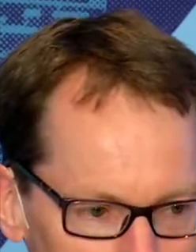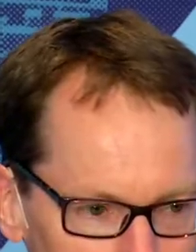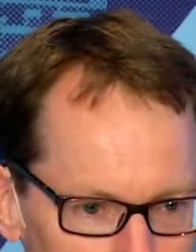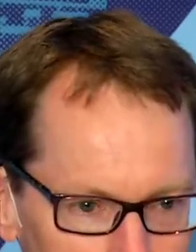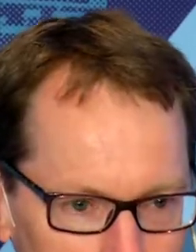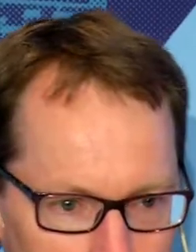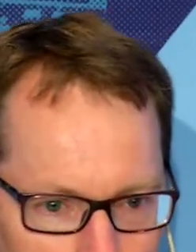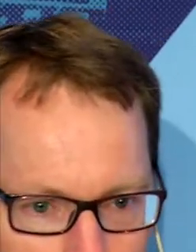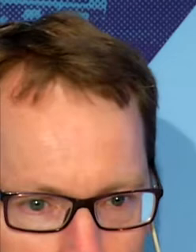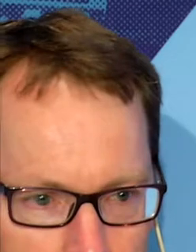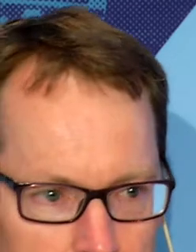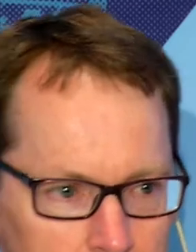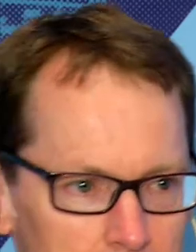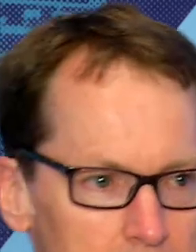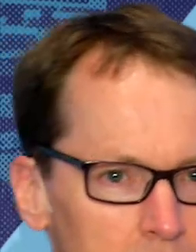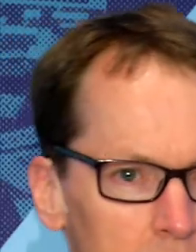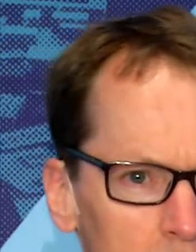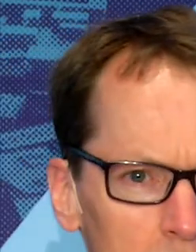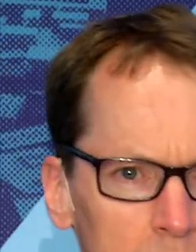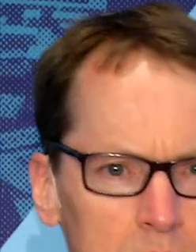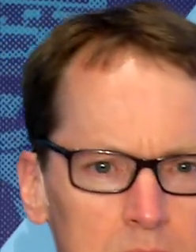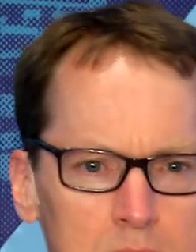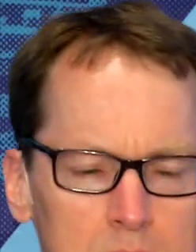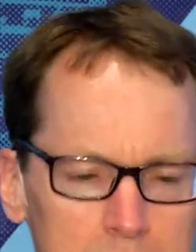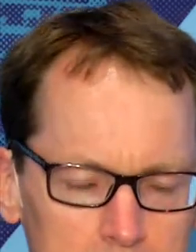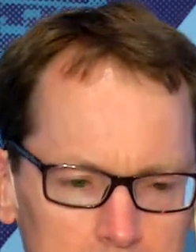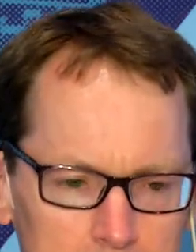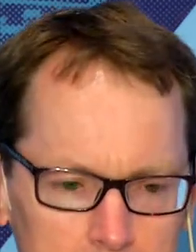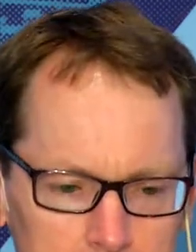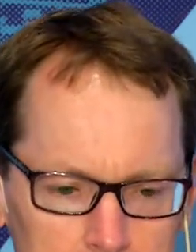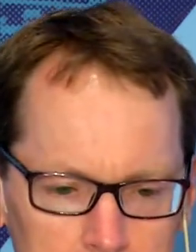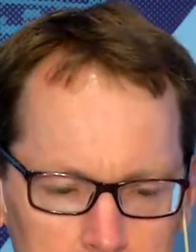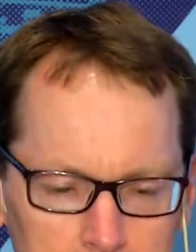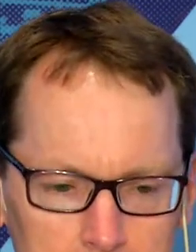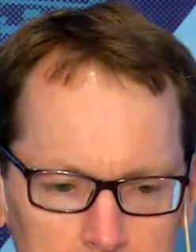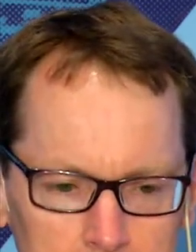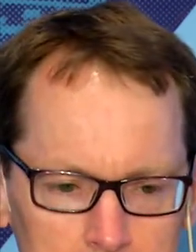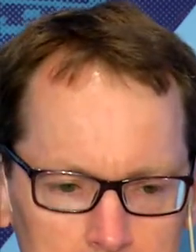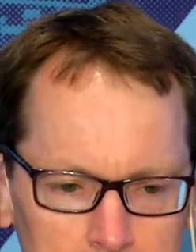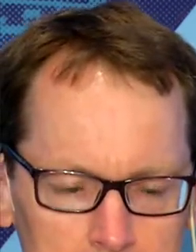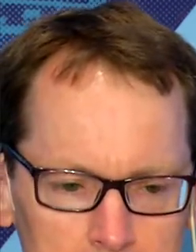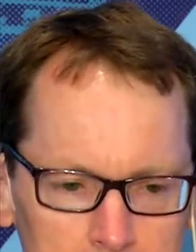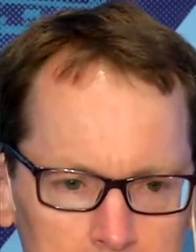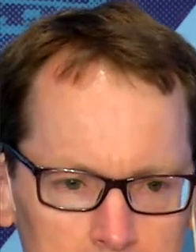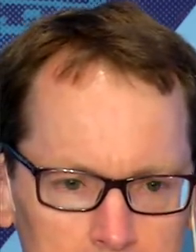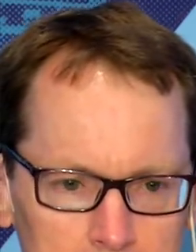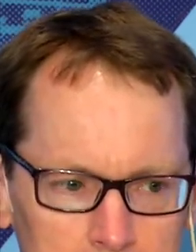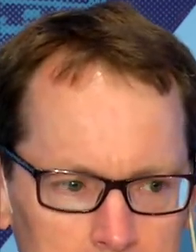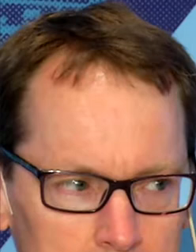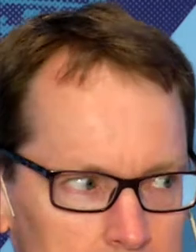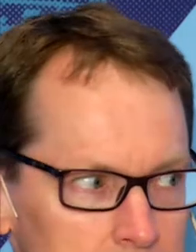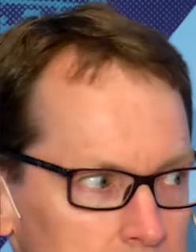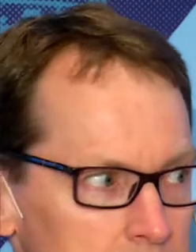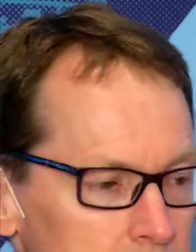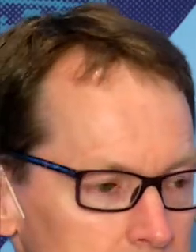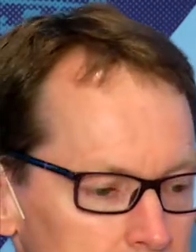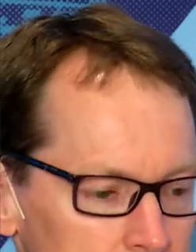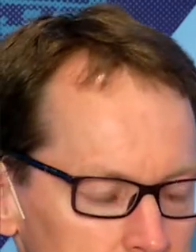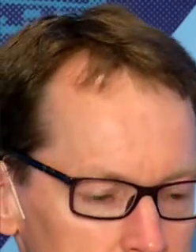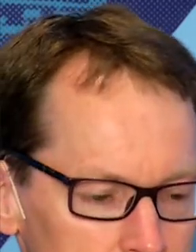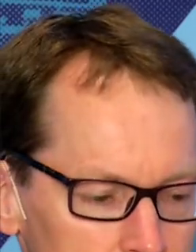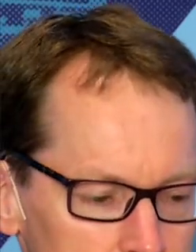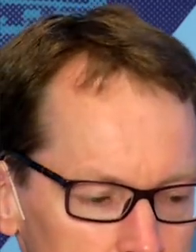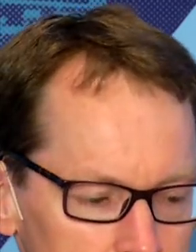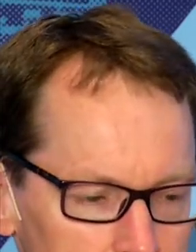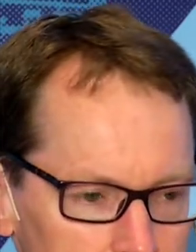Det ska funka trafikalt. Det ska vara en attraktiv stad. Och vi ska kunna finansiera det också. Alltså, det är ett antal spörsmål som vi måste bena i nu.